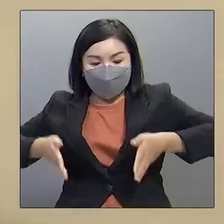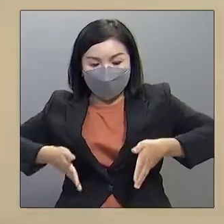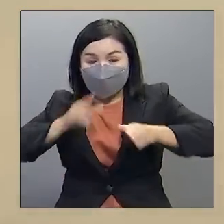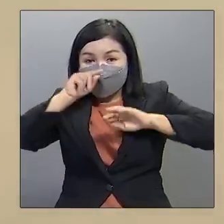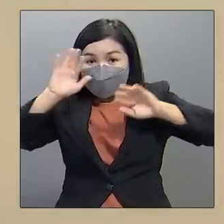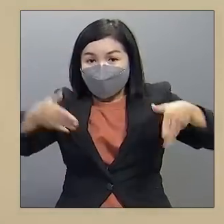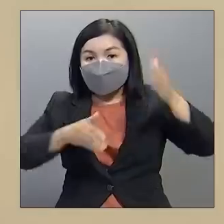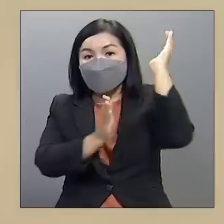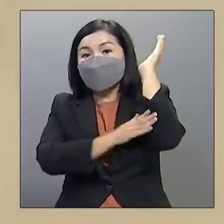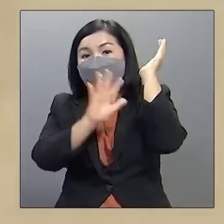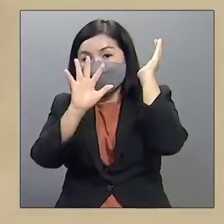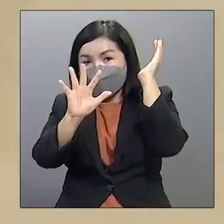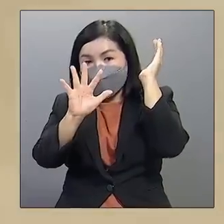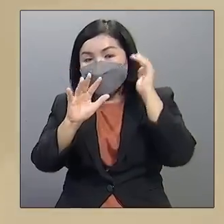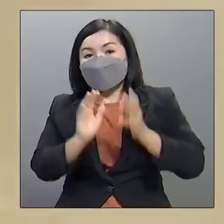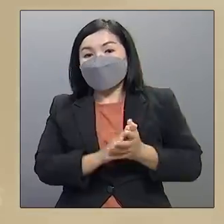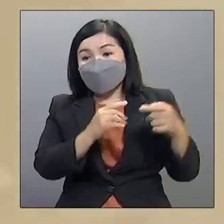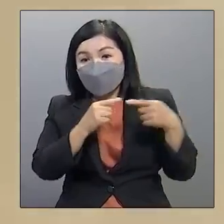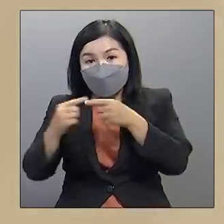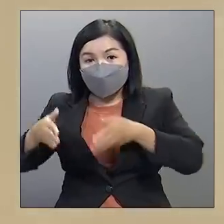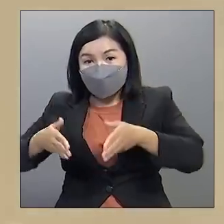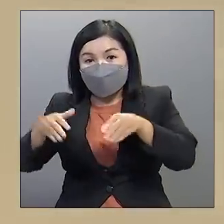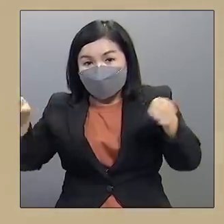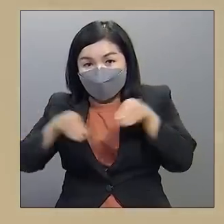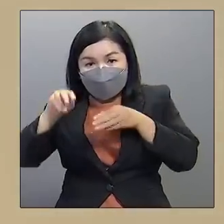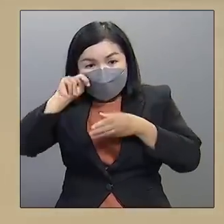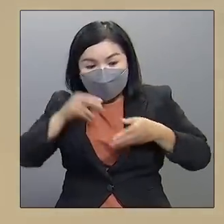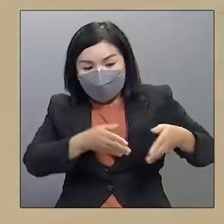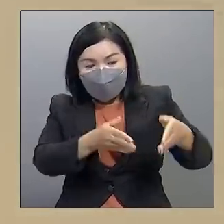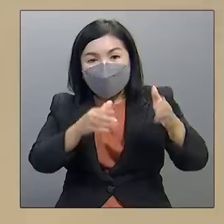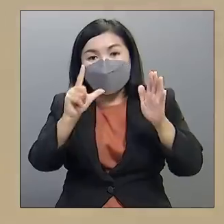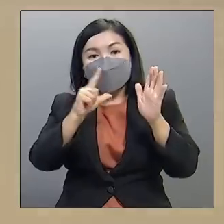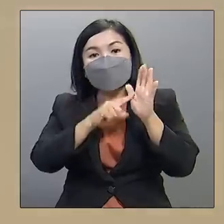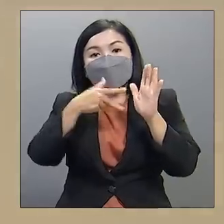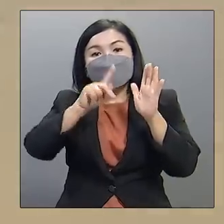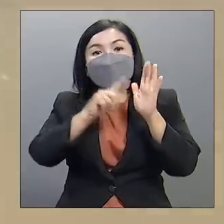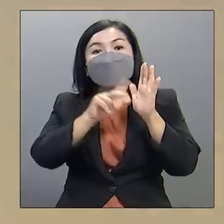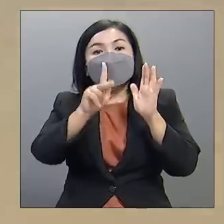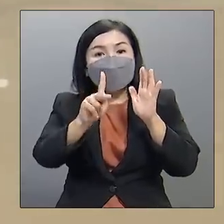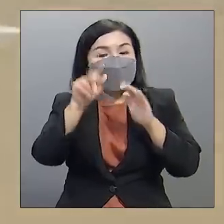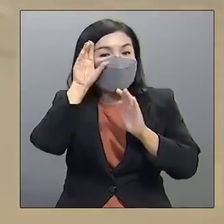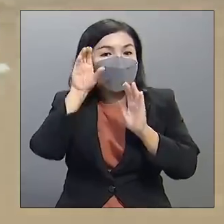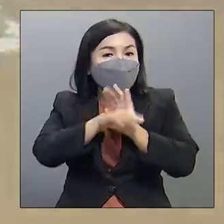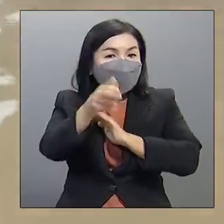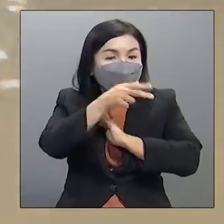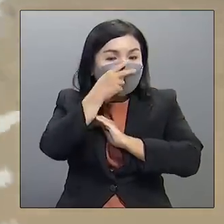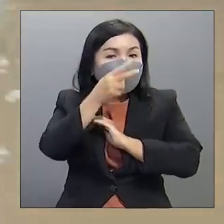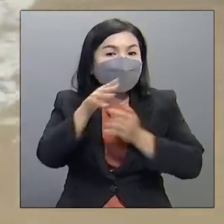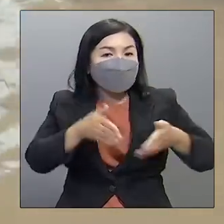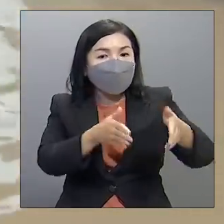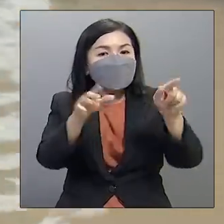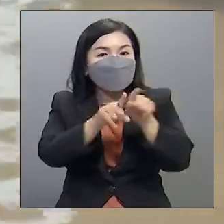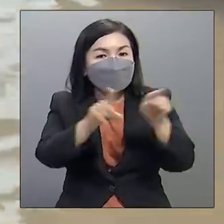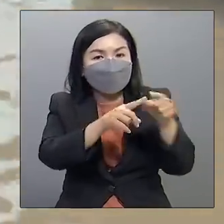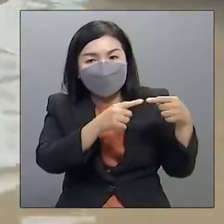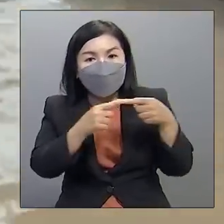5นะคะจุดนี้ก็เชื่อมต่อมาจากคลองใกล้ๆกันก็คือคลองลำผักชีเมื่อสักครู่ที่เราไปสำรวจมาด้วยค่ะสถานการณ์น้ำล้น